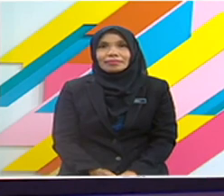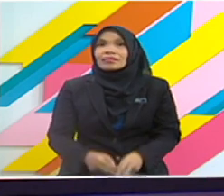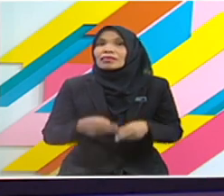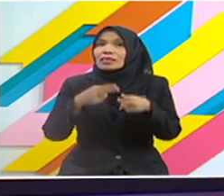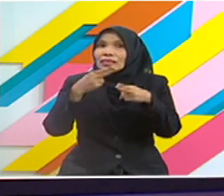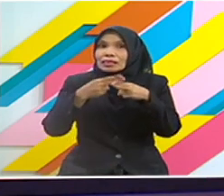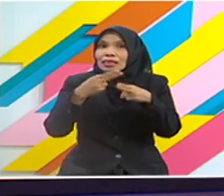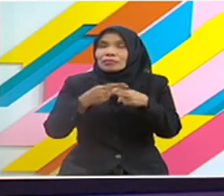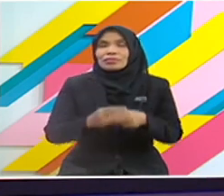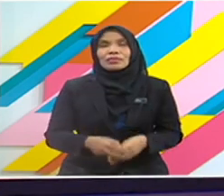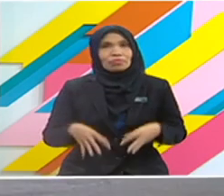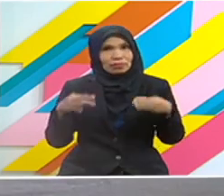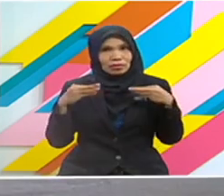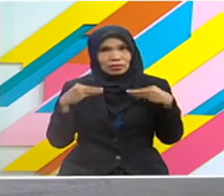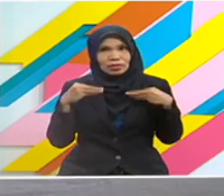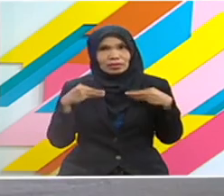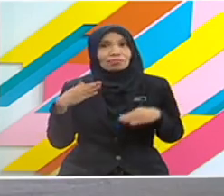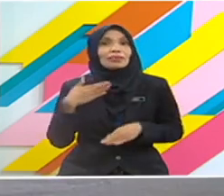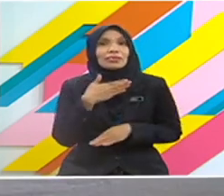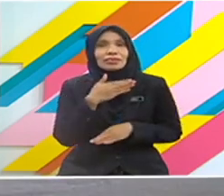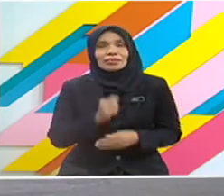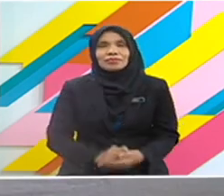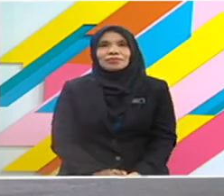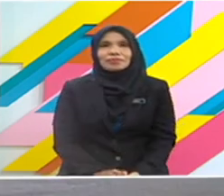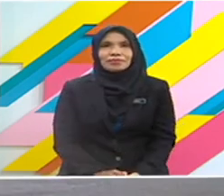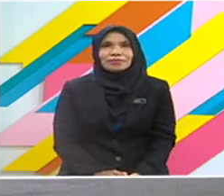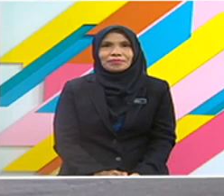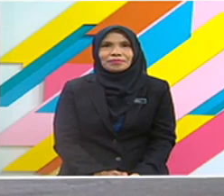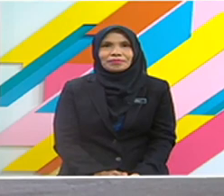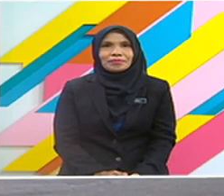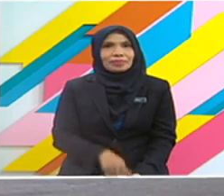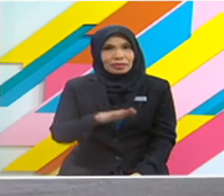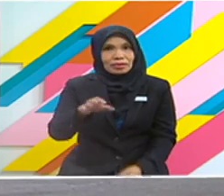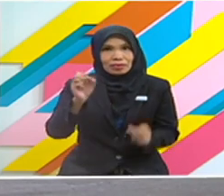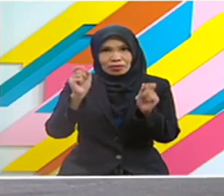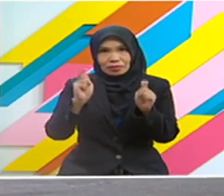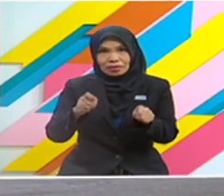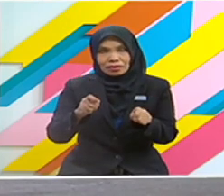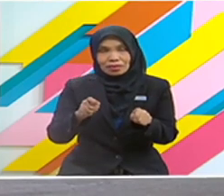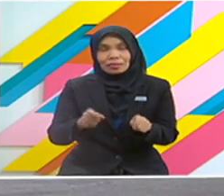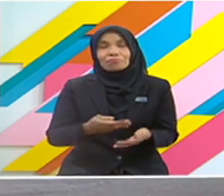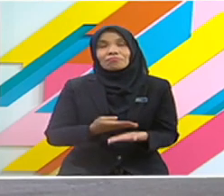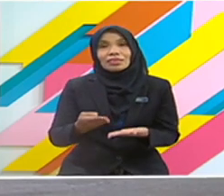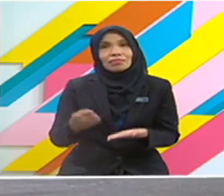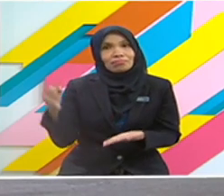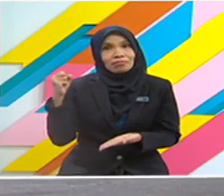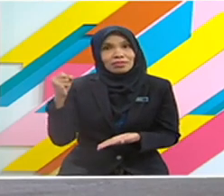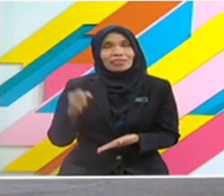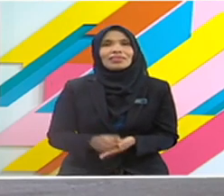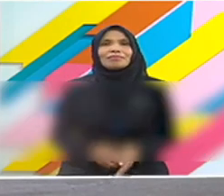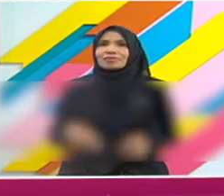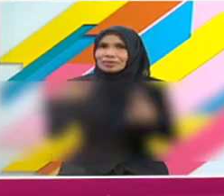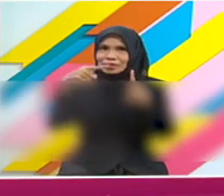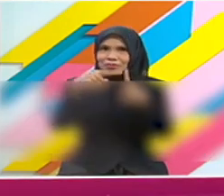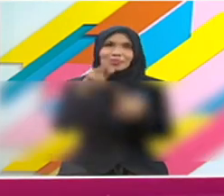Rina? Cuba, ya. Okey, adik-adik kat rumah kena bagi semangat dekat Kak Rina ni. Okey, organ deria kita yang pertama. Apa dia